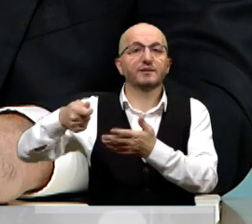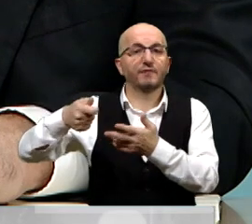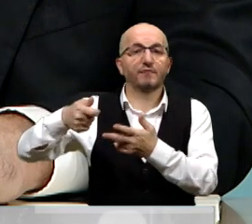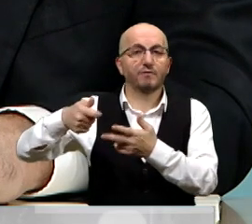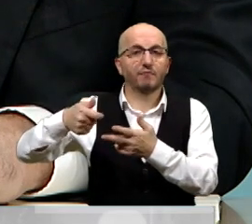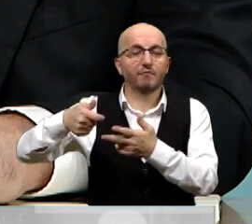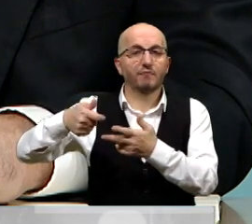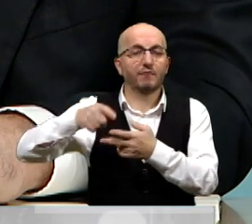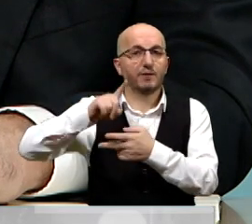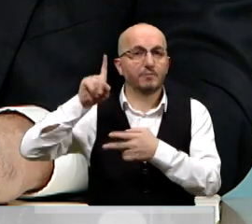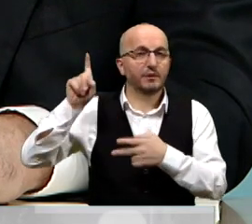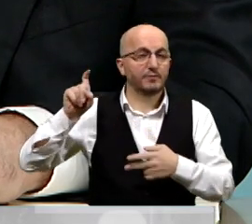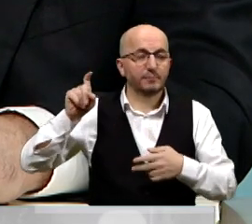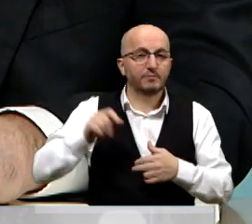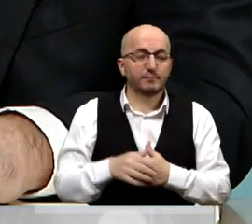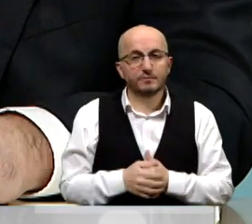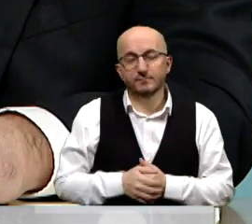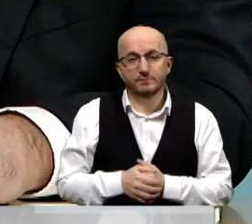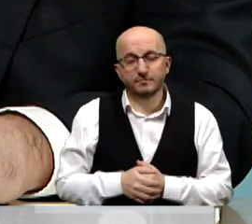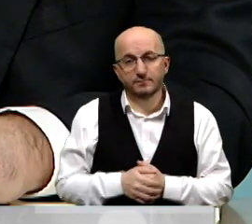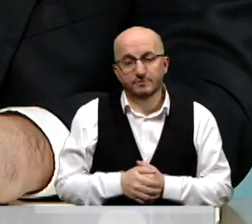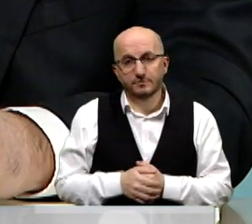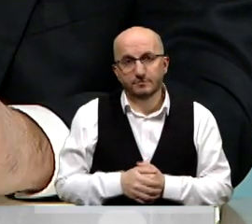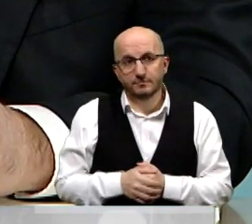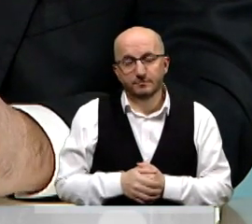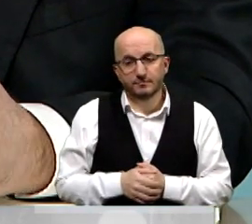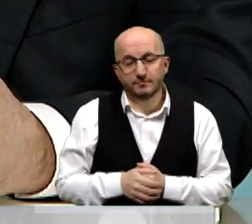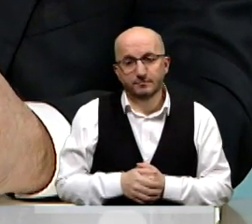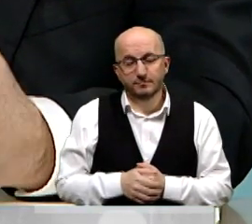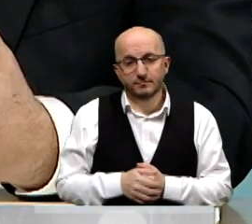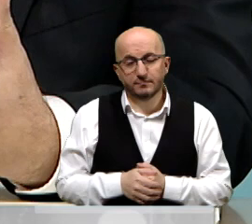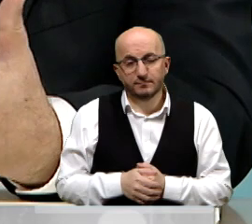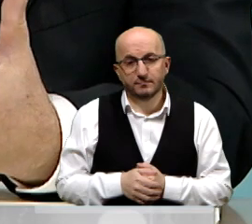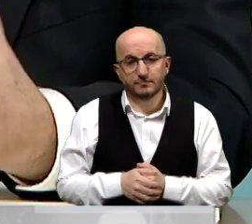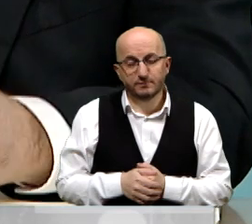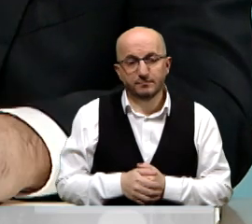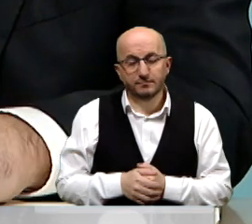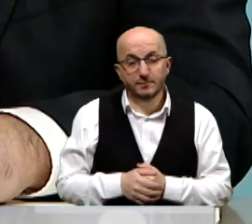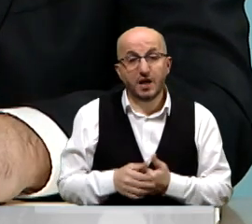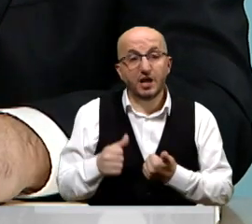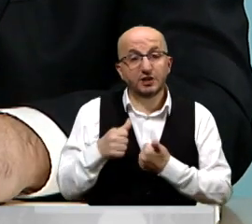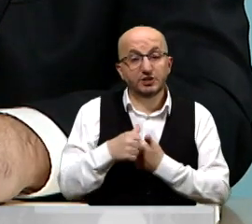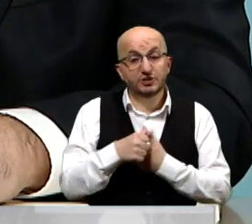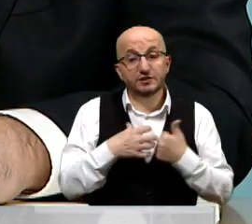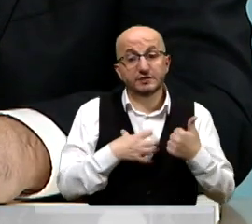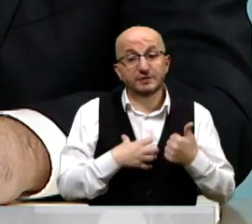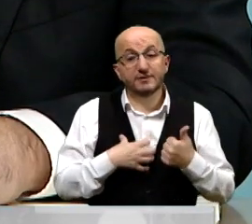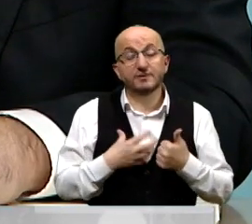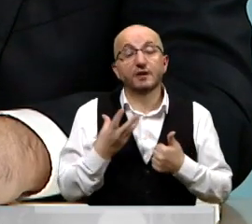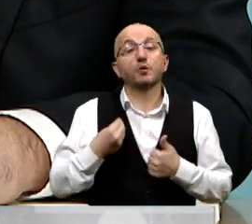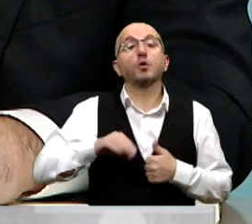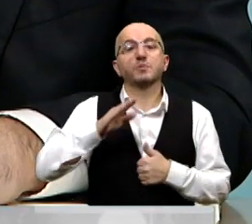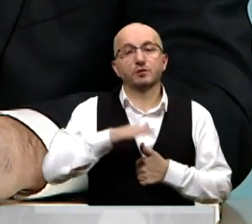Evet olur mu Bir nevi Yani eşinin kendinden olmayanları diyordu Evet